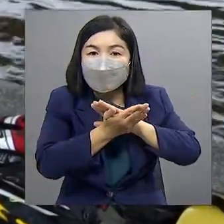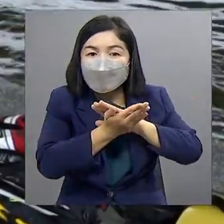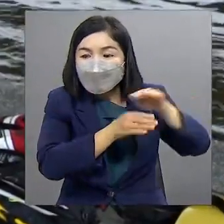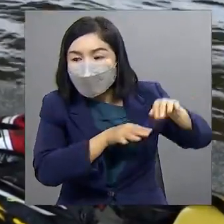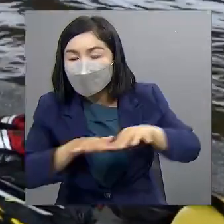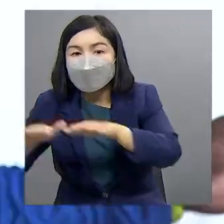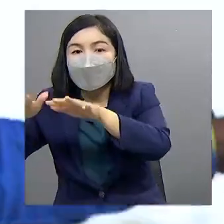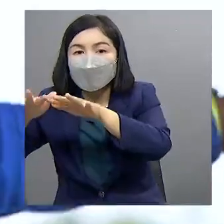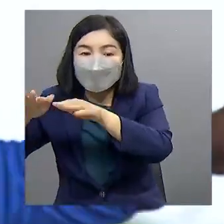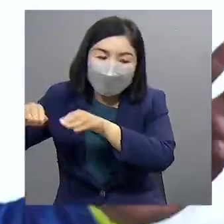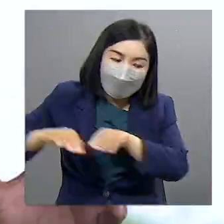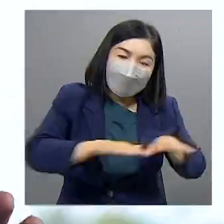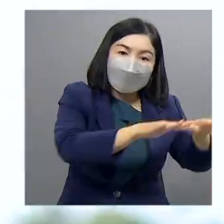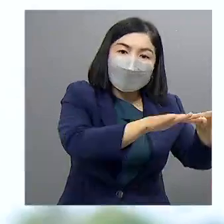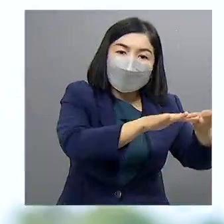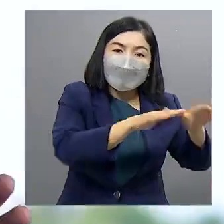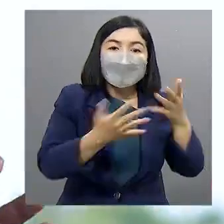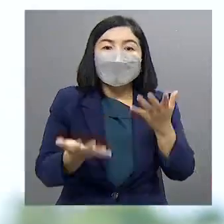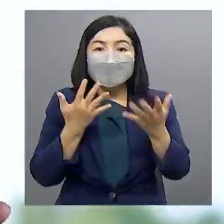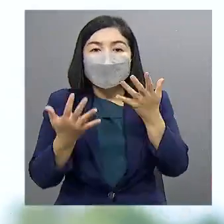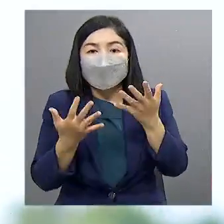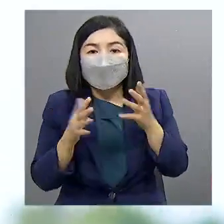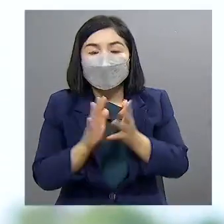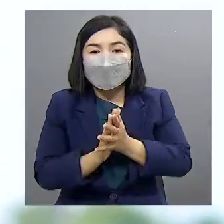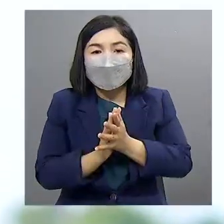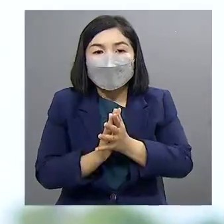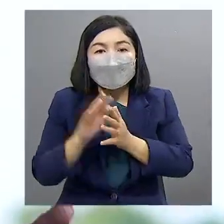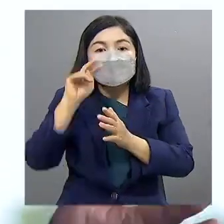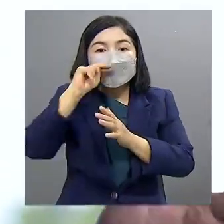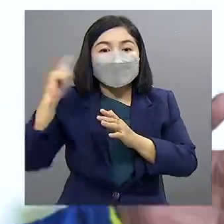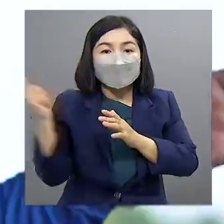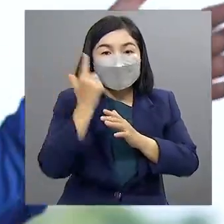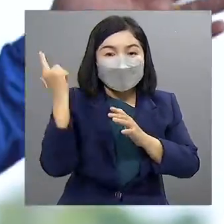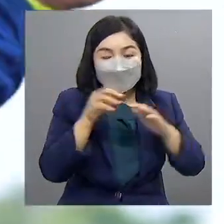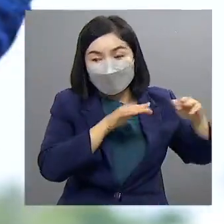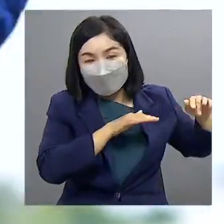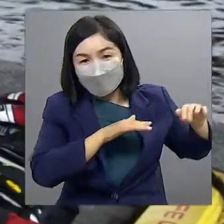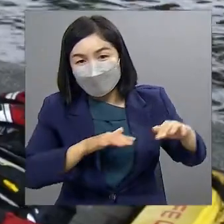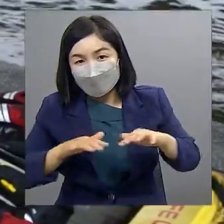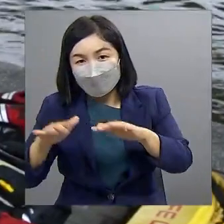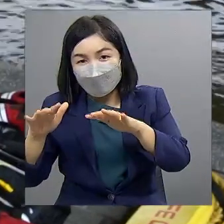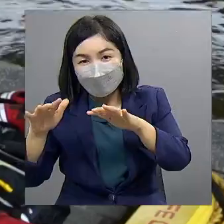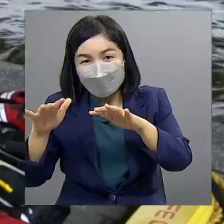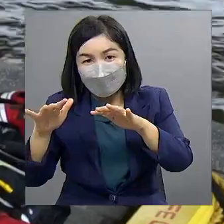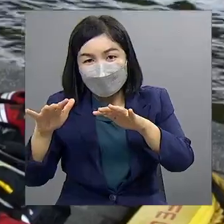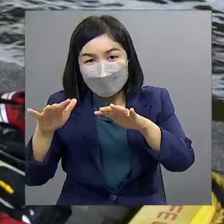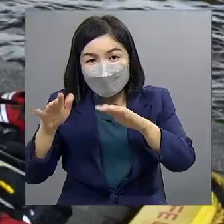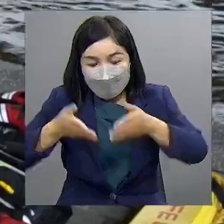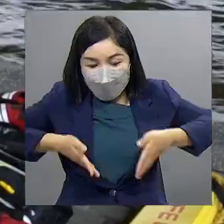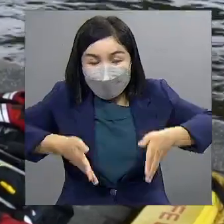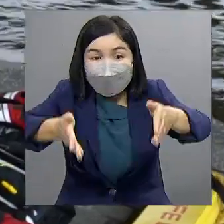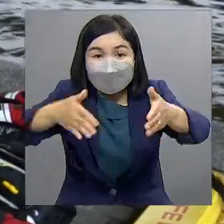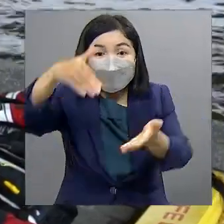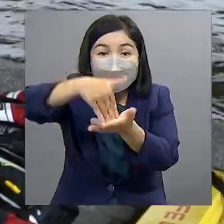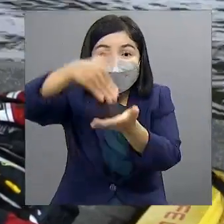ามีกระแสน้ำถ้าเกิดเราอยู่ริมฝั่งแรงของกระแสน้ำก็จะเบาแต่ถ้าเราอยู่ไปตรงร่องกลางเขาเรียกว่าร่องน้ำตรงกลาง